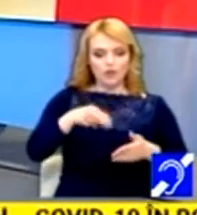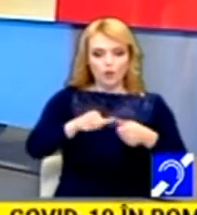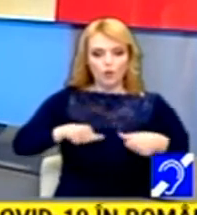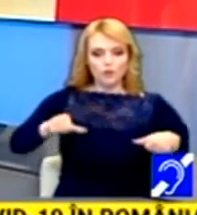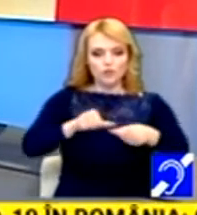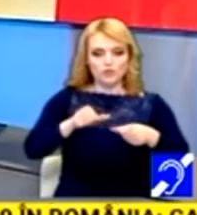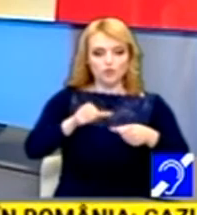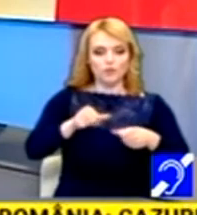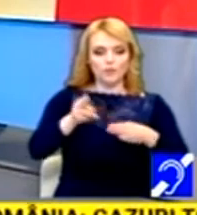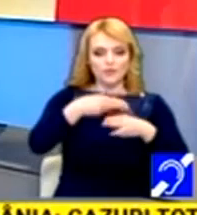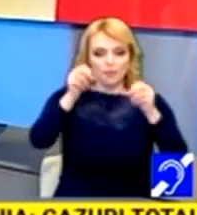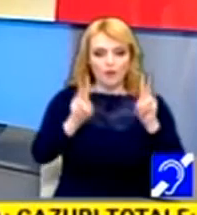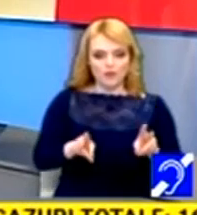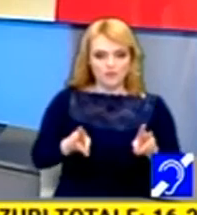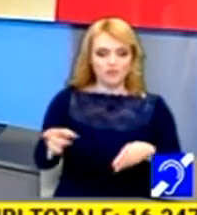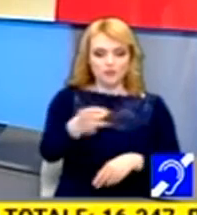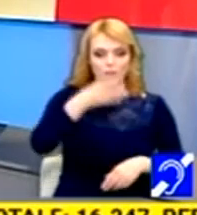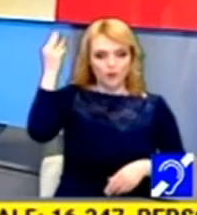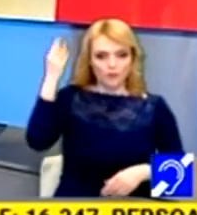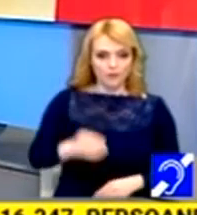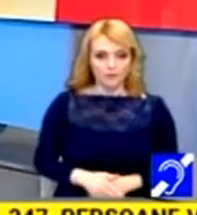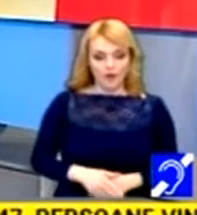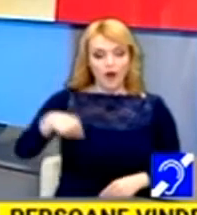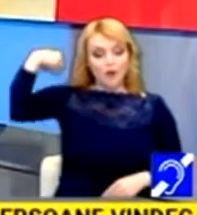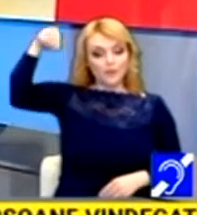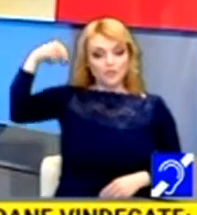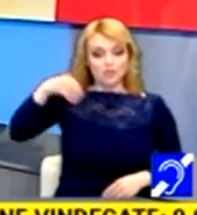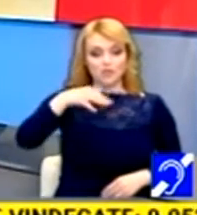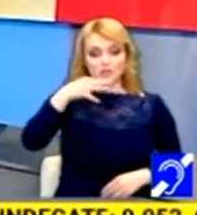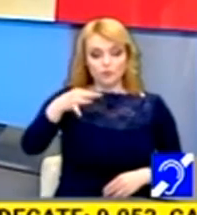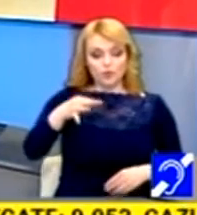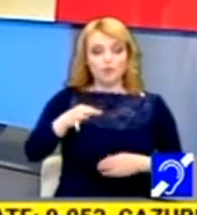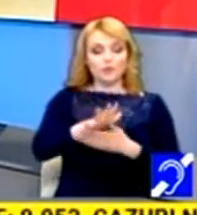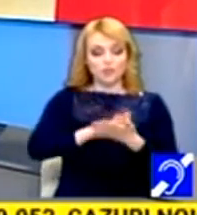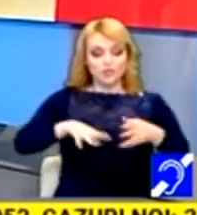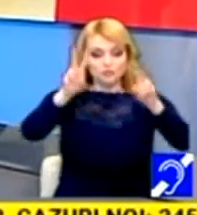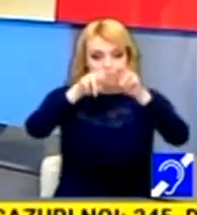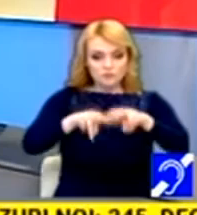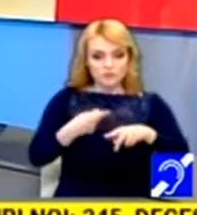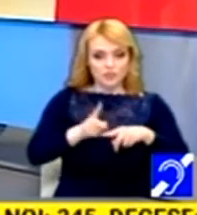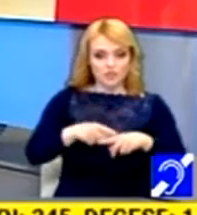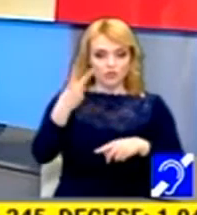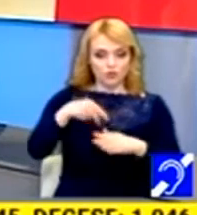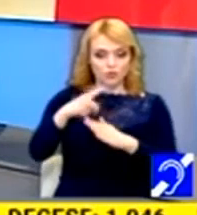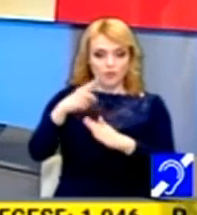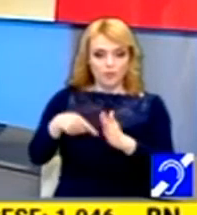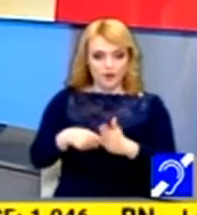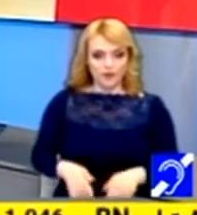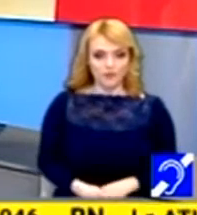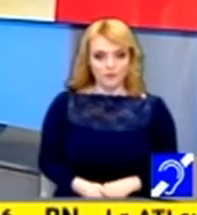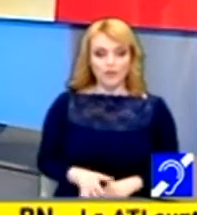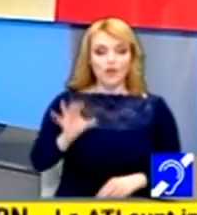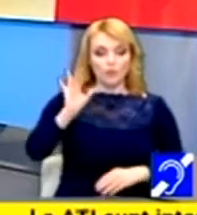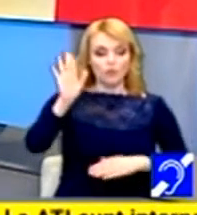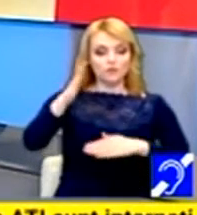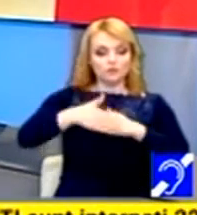Președintele Igor Dodon spune că ancheta în dosarul furtului miliardului a înregistrat progrese considerabile, iar ilegalitățile comise vor fi